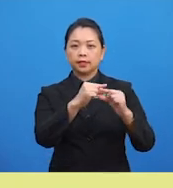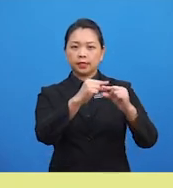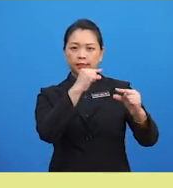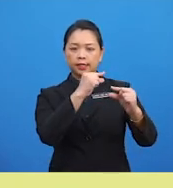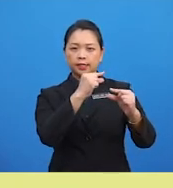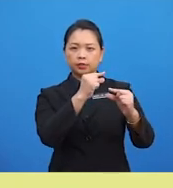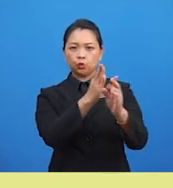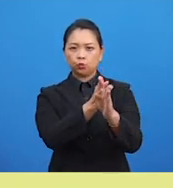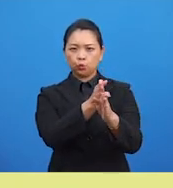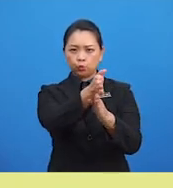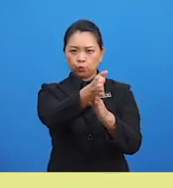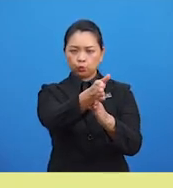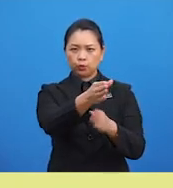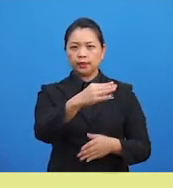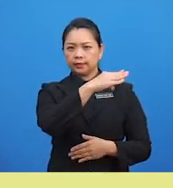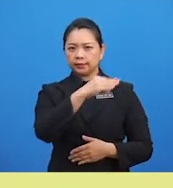lengkung menyatu.